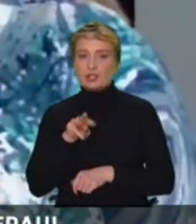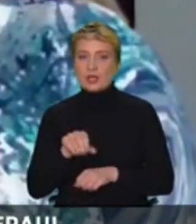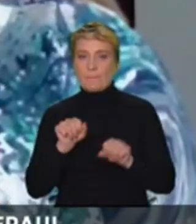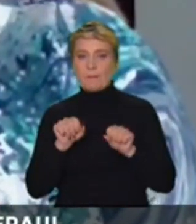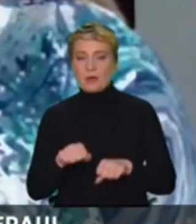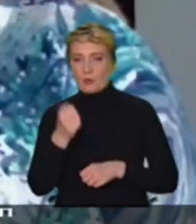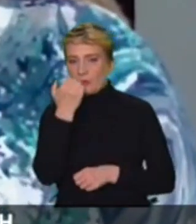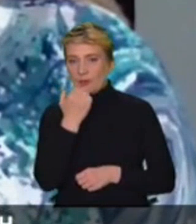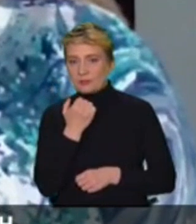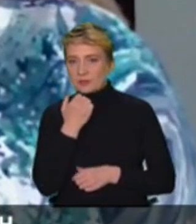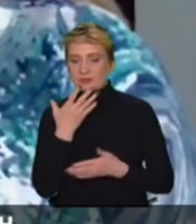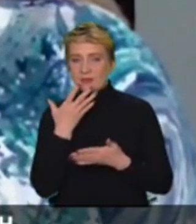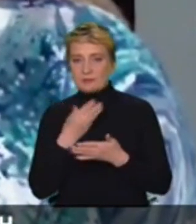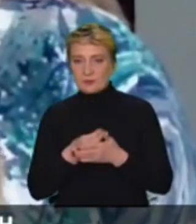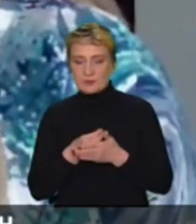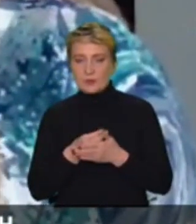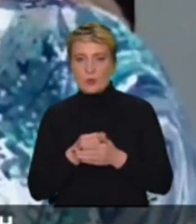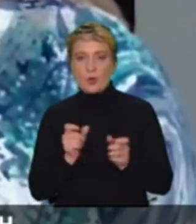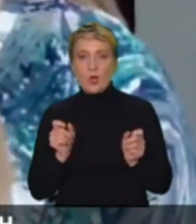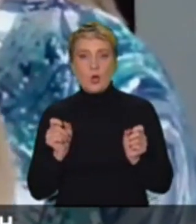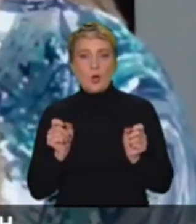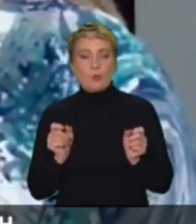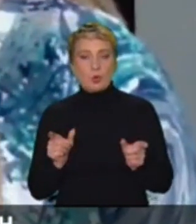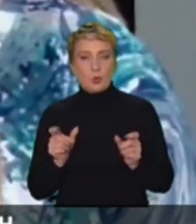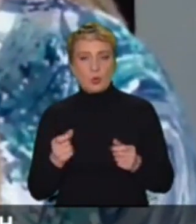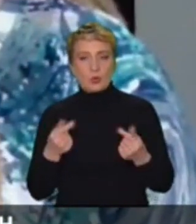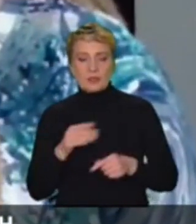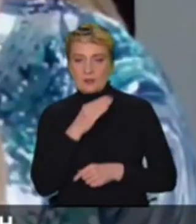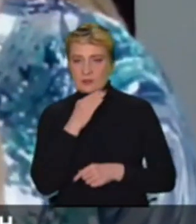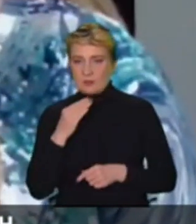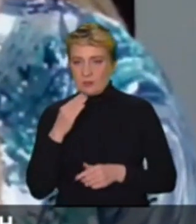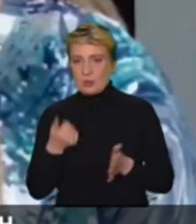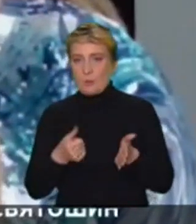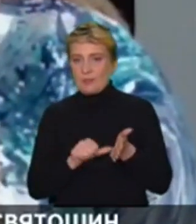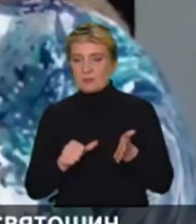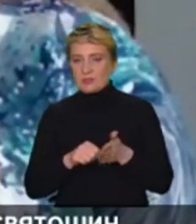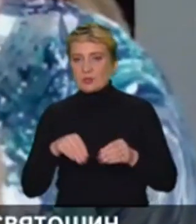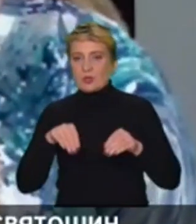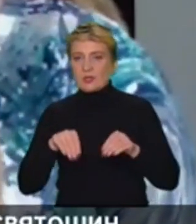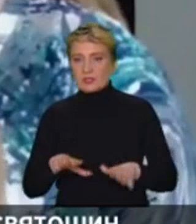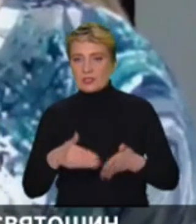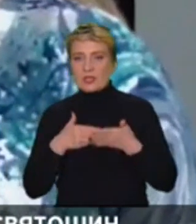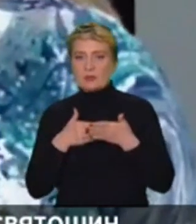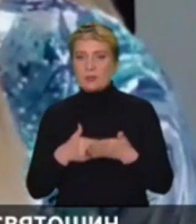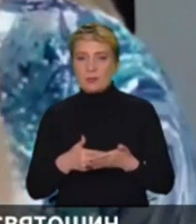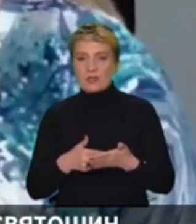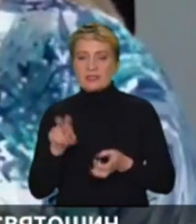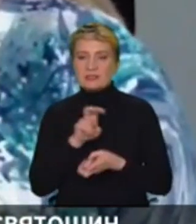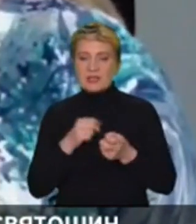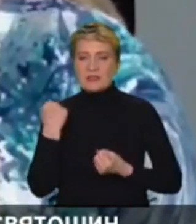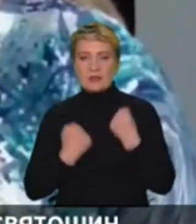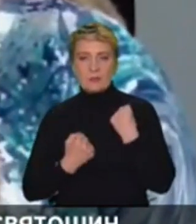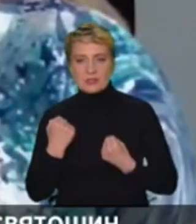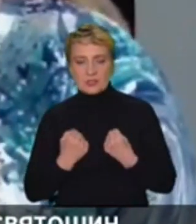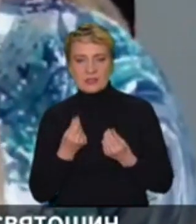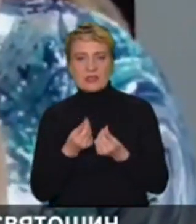благодаря своему видеоигровому блогу в Твиттере, где большое количество подписчиков, я решила помогать людям искать машины, помогать собирать деньги